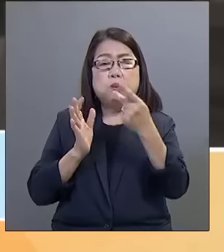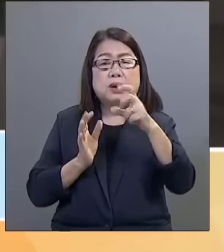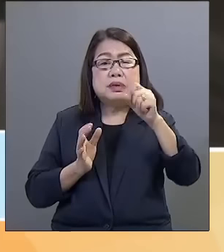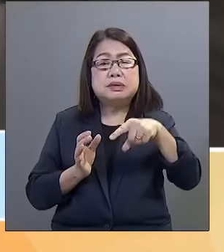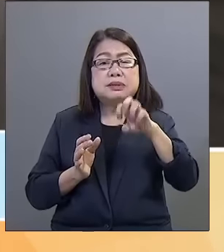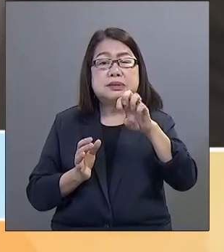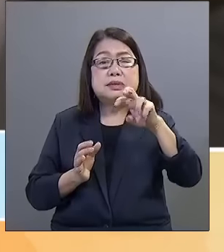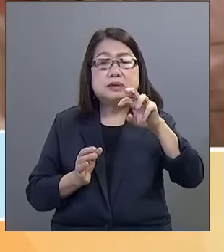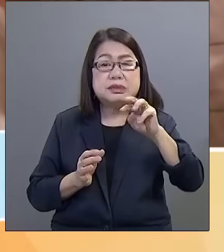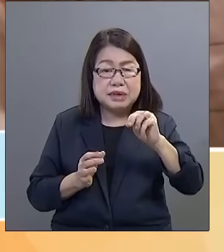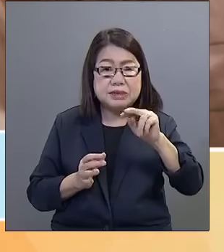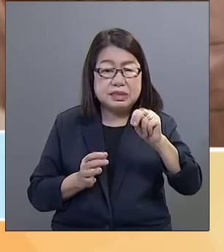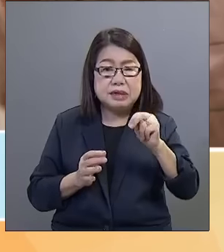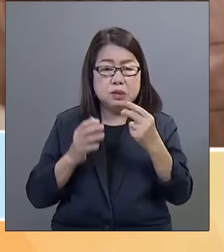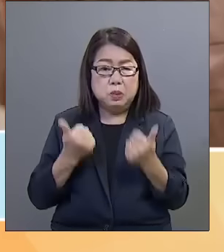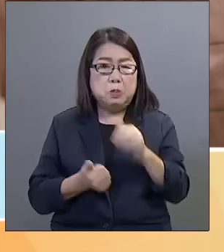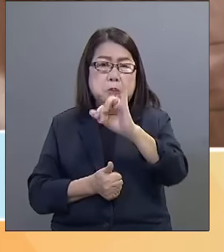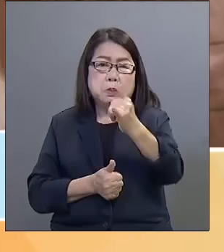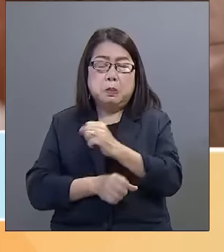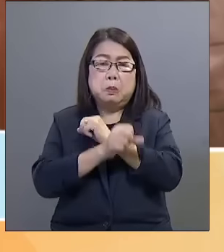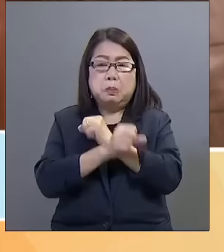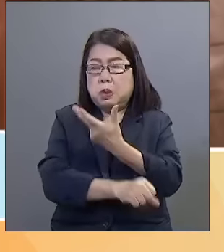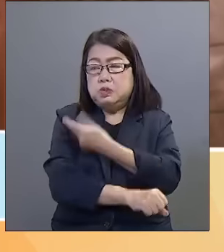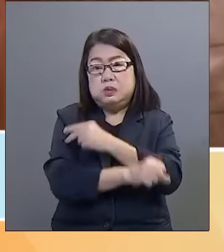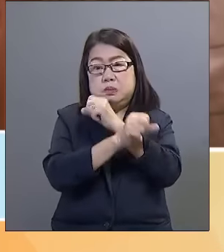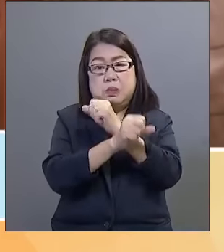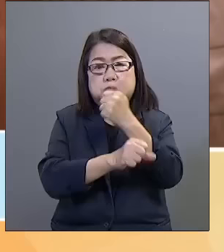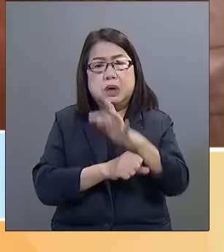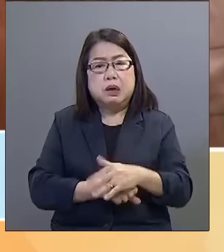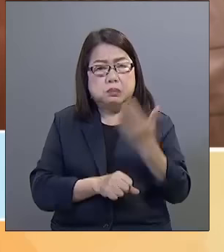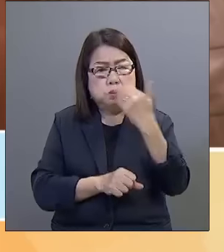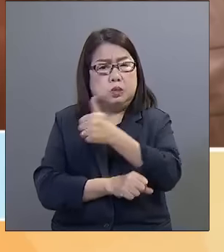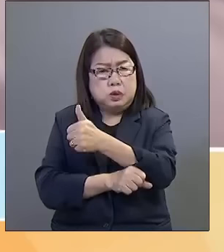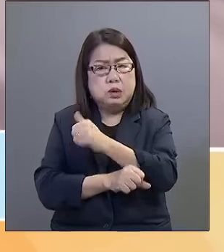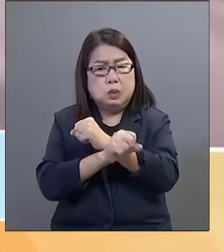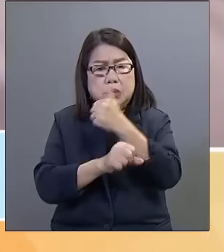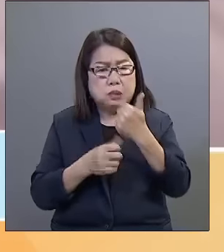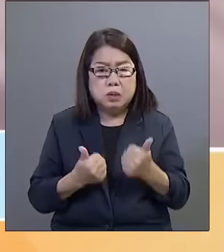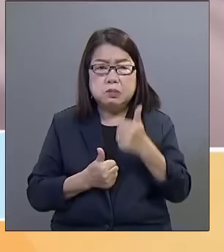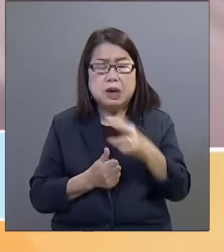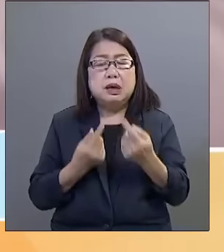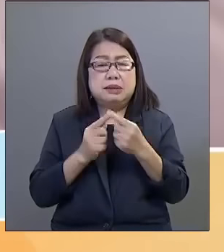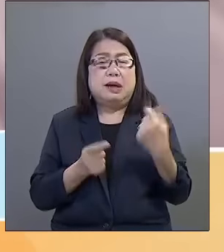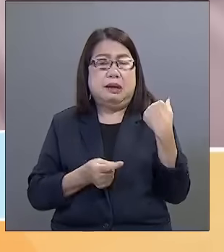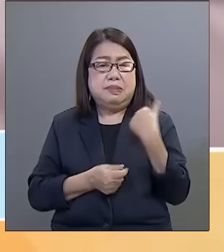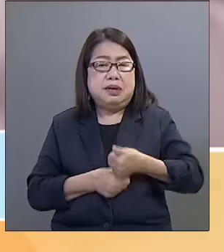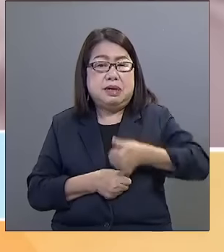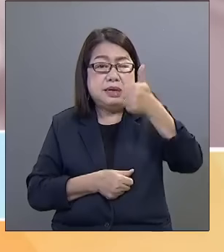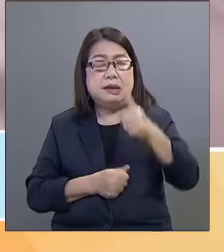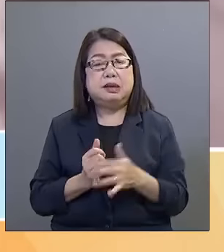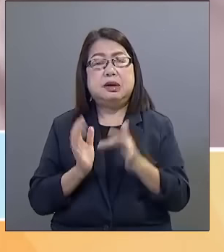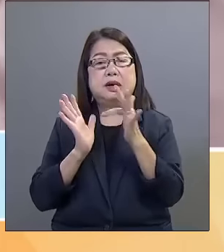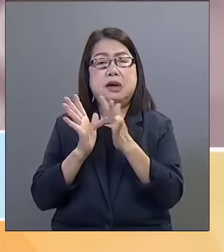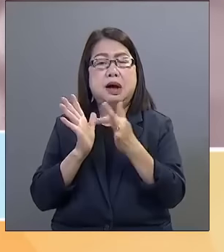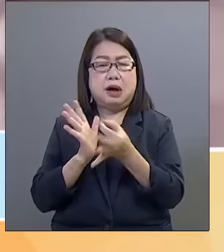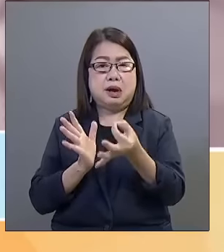ติดเชื้อได้เหมือนเมื่อก่อนนะฮะแต่ว่าเรามีสิ่งที่ดีมาทดแทนเหมือนกันก ็ คือยาครับ